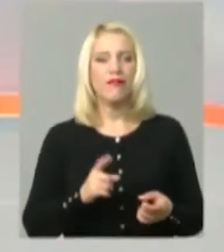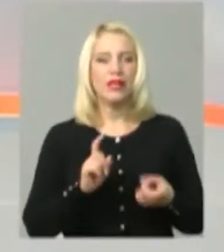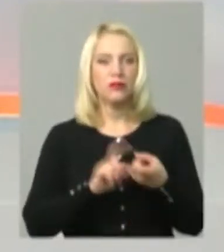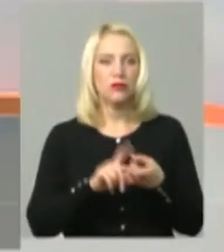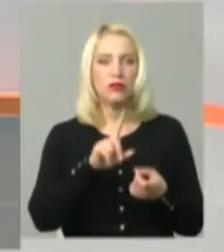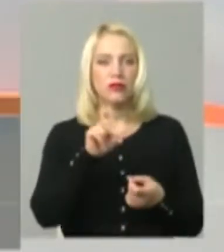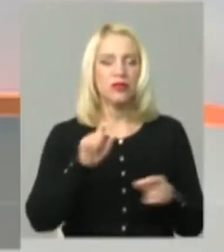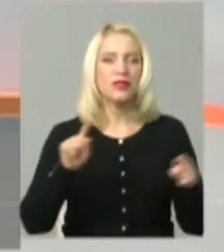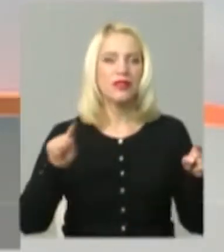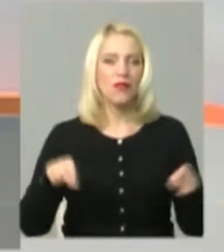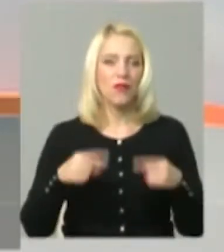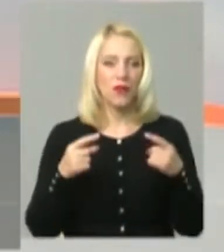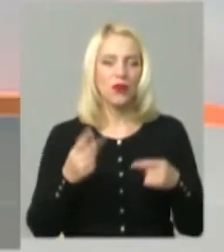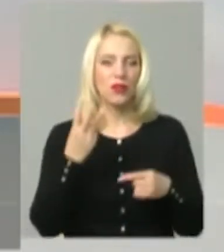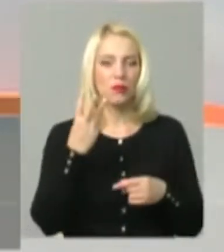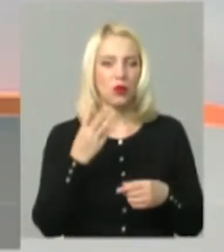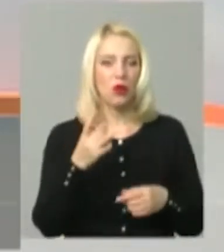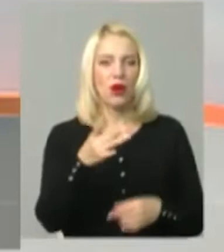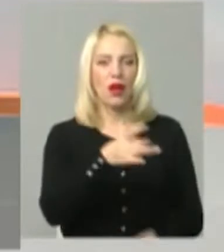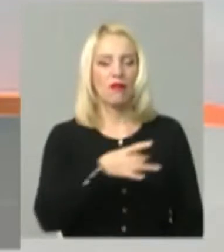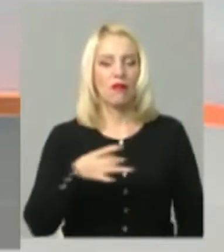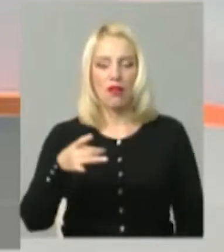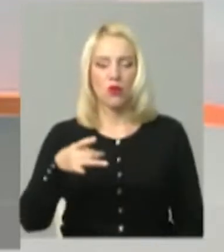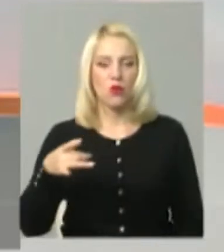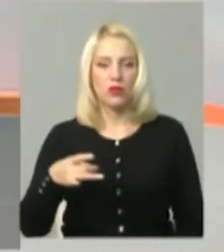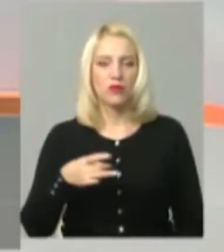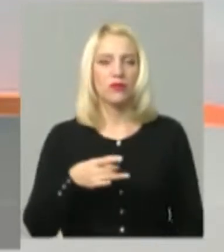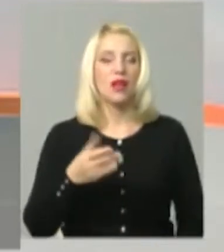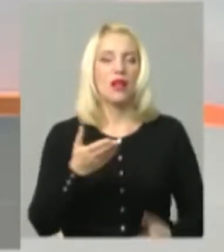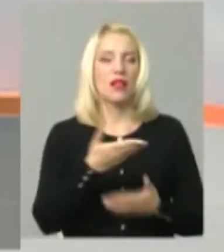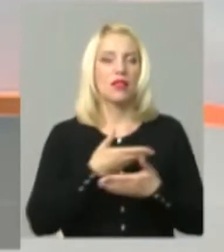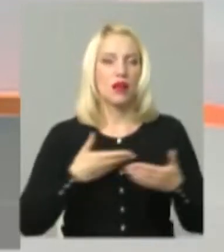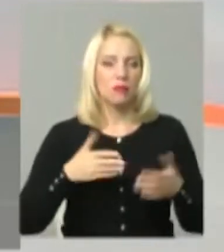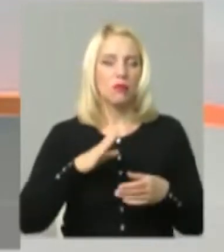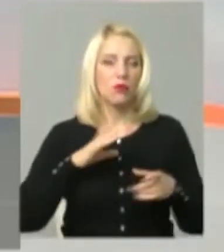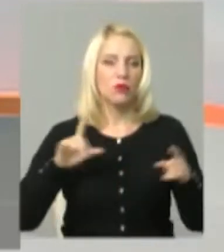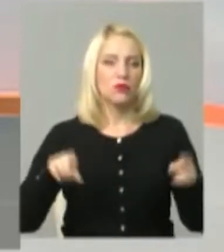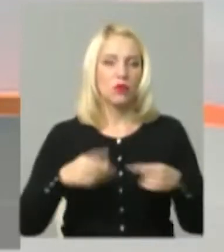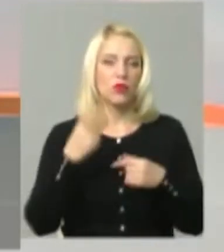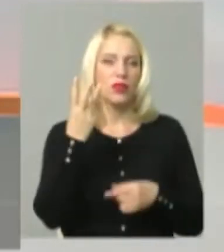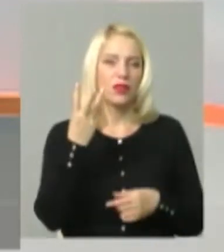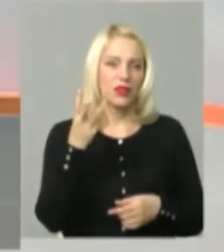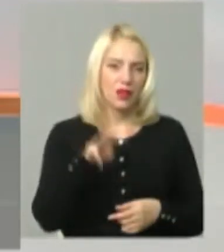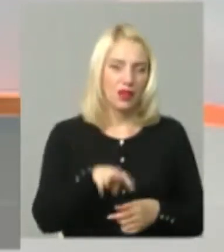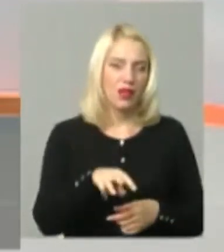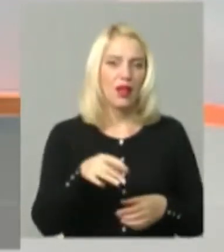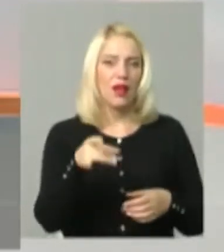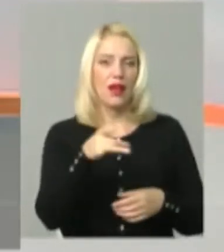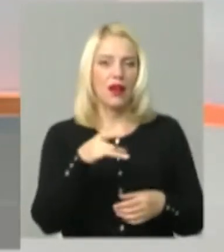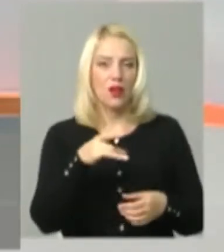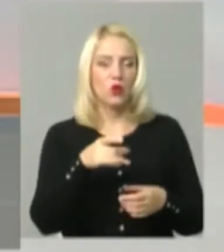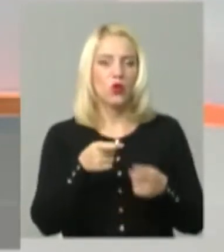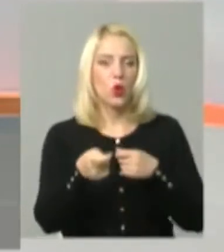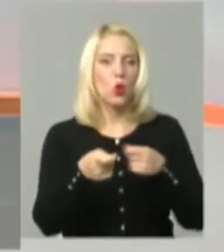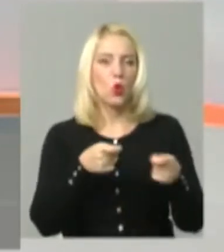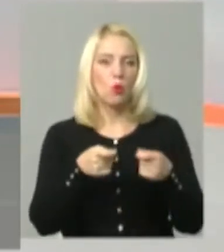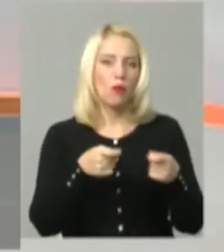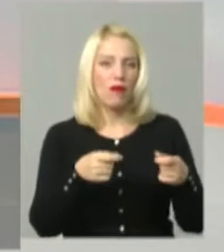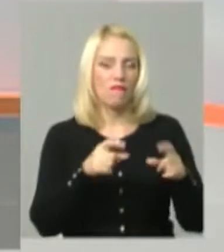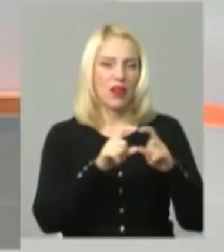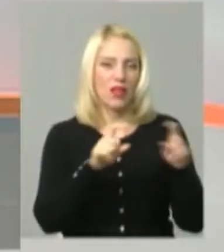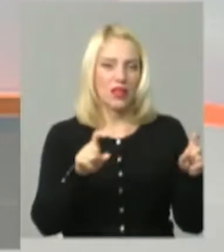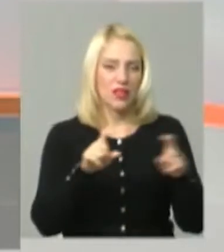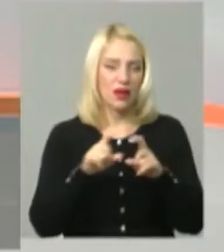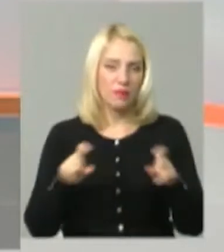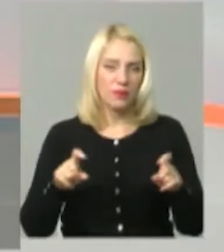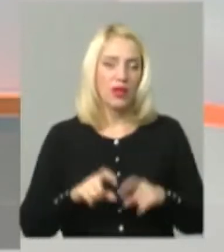зв'язку з створенням трьох районів, нами було створено три районних управління. Це Кам'янець-Подільське,